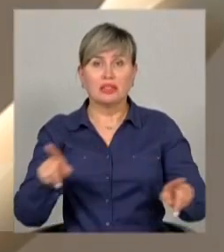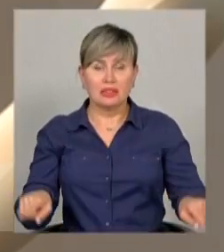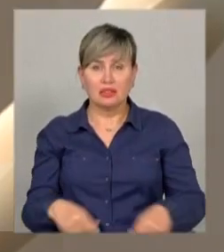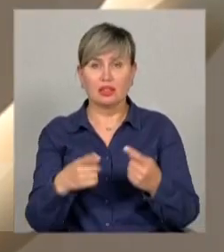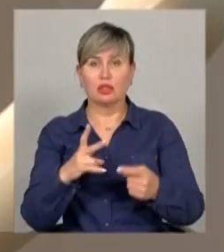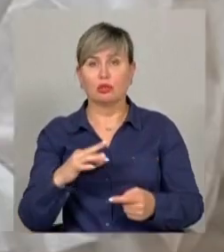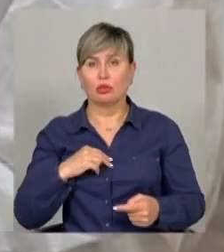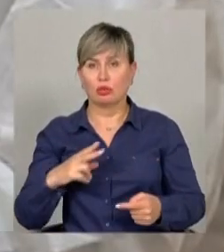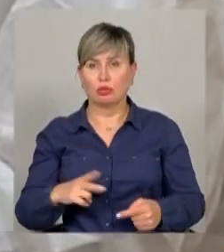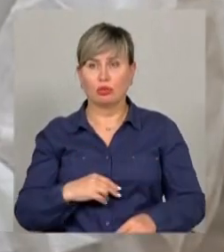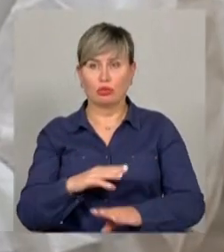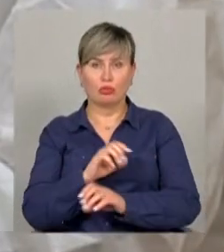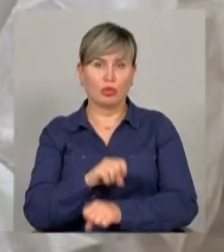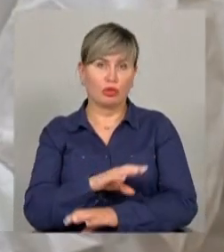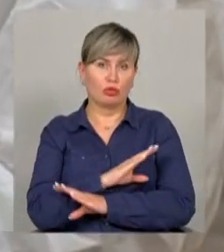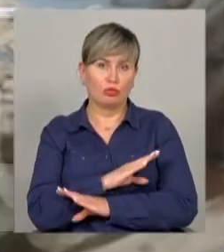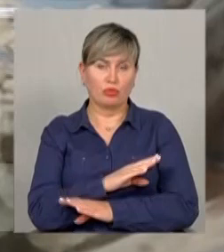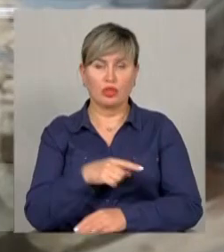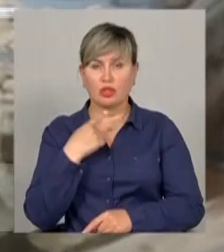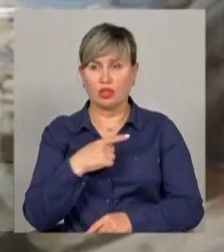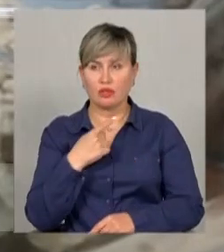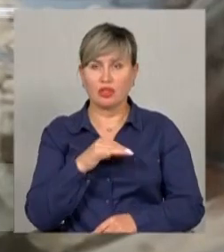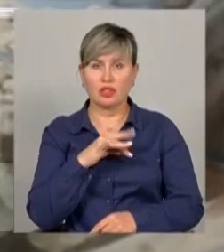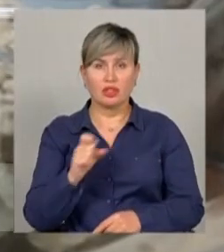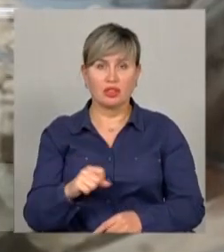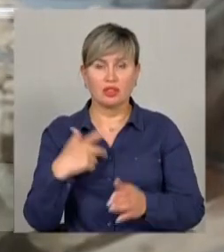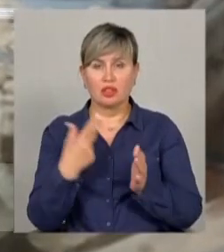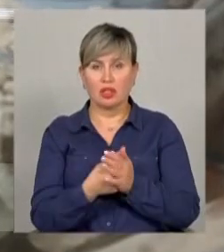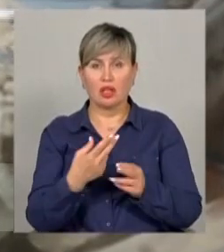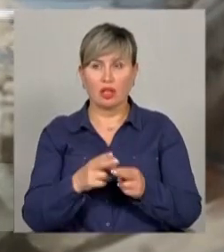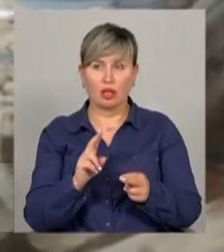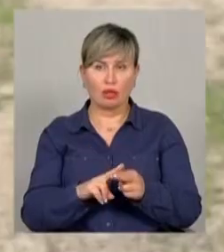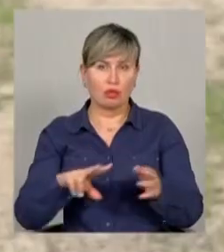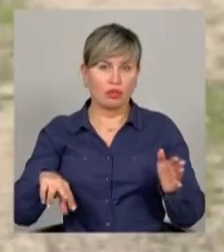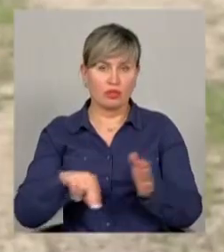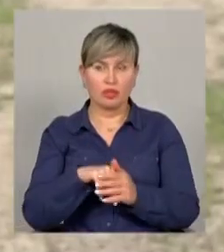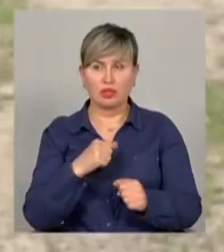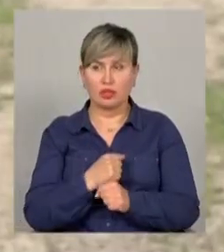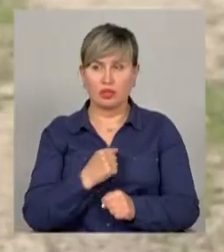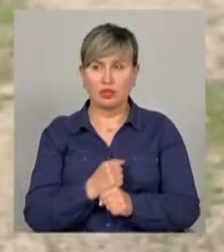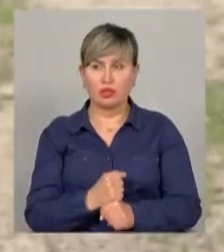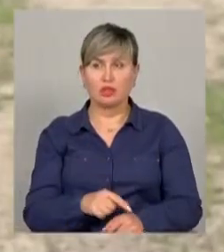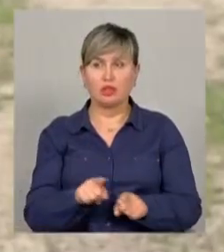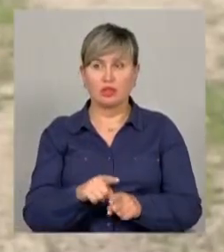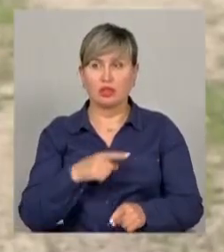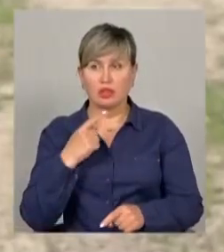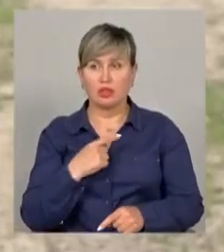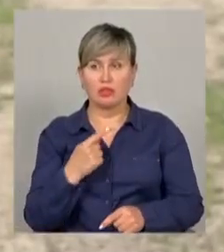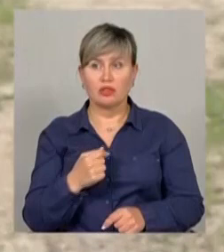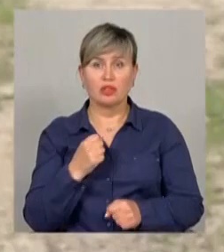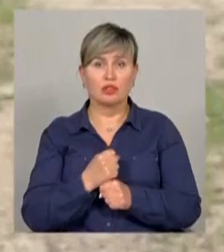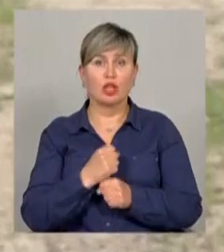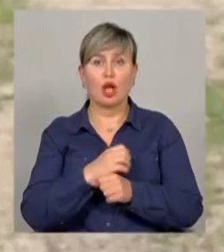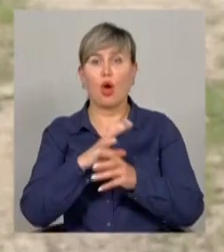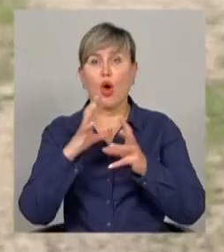но дочь могла умереть. Уверен Александр Сергеев из-за препарата, который ей вкололи. Вот как они говорят, ей сделали общий